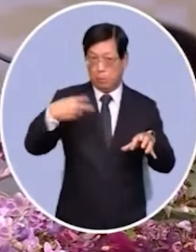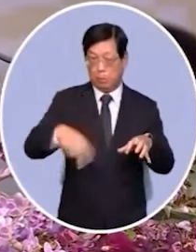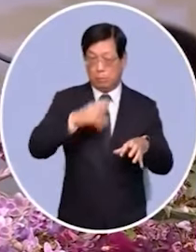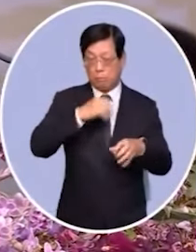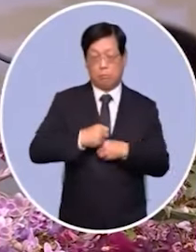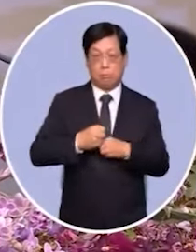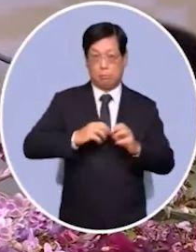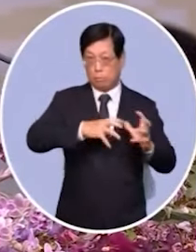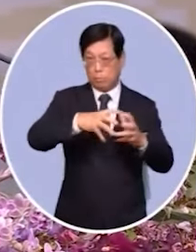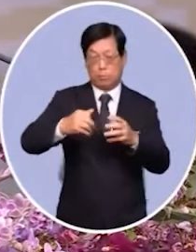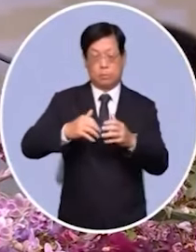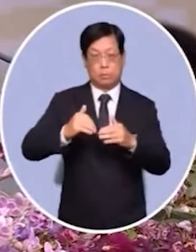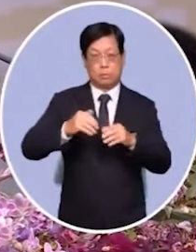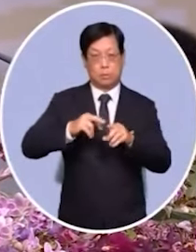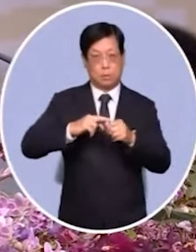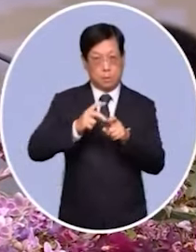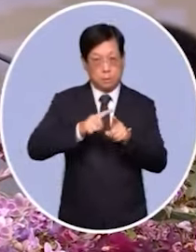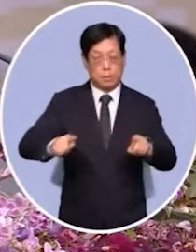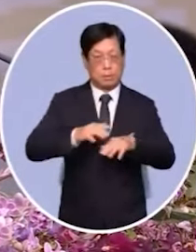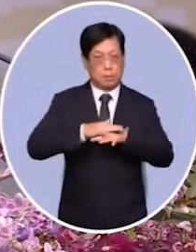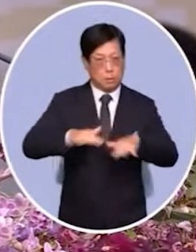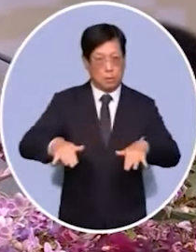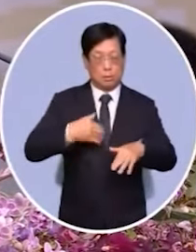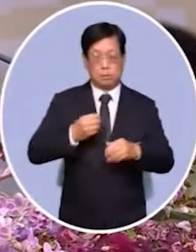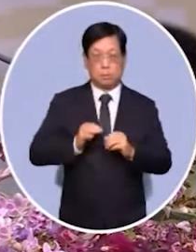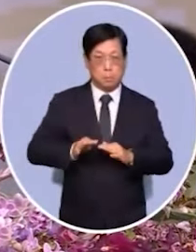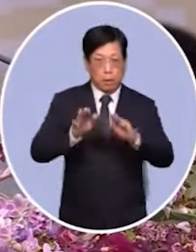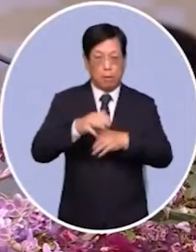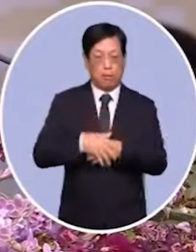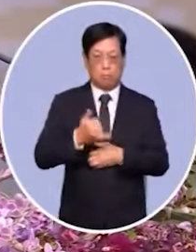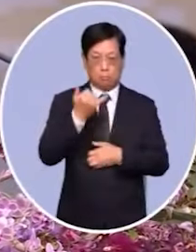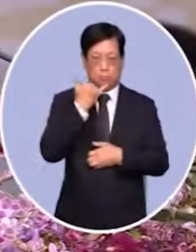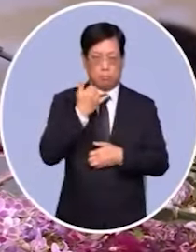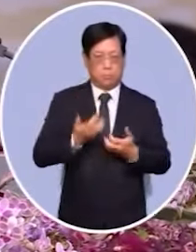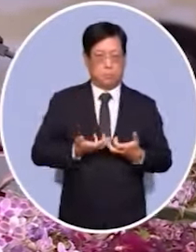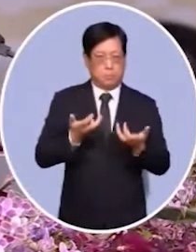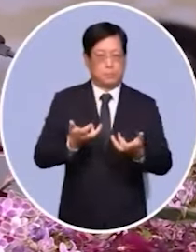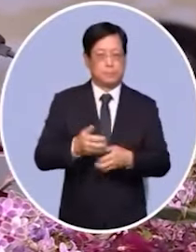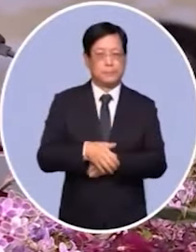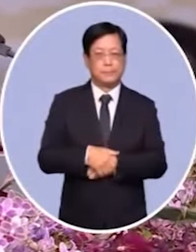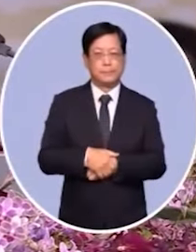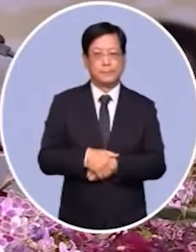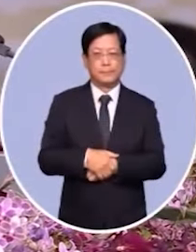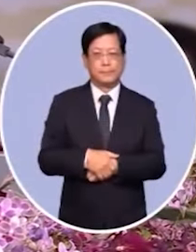球的和平、安全与繁荣做出贡献。